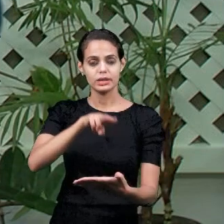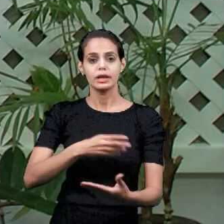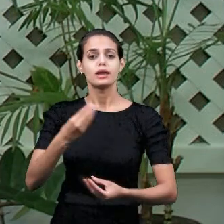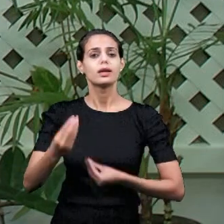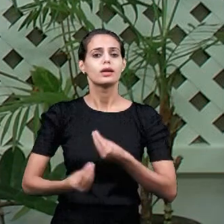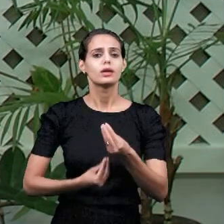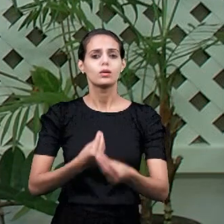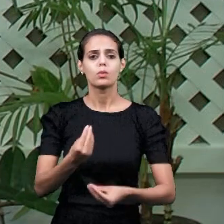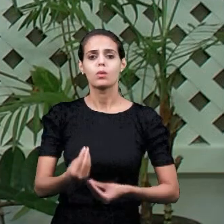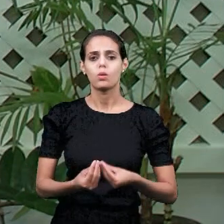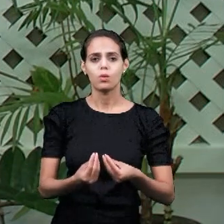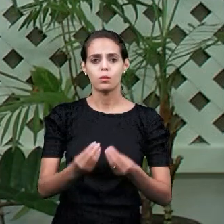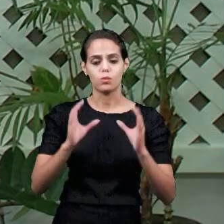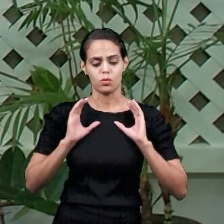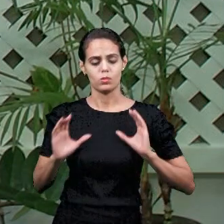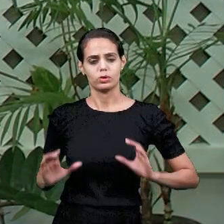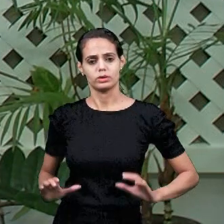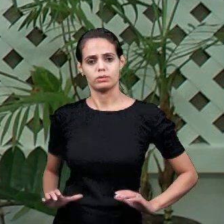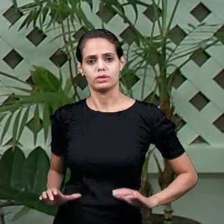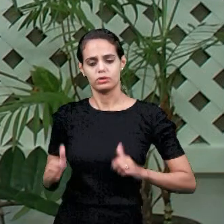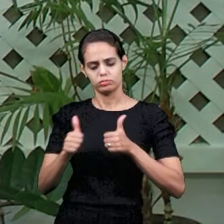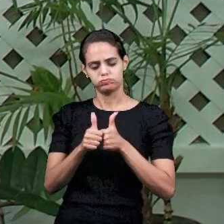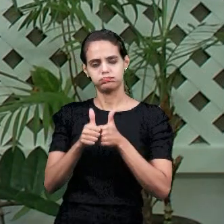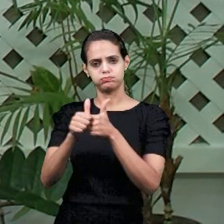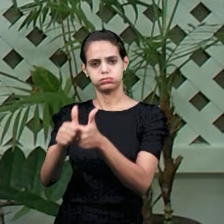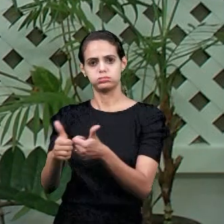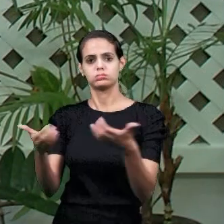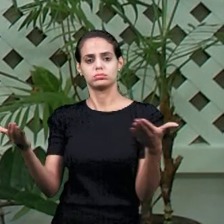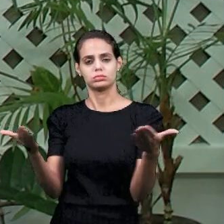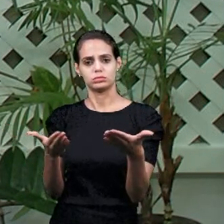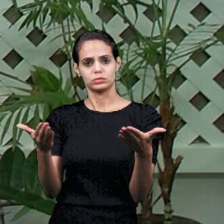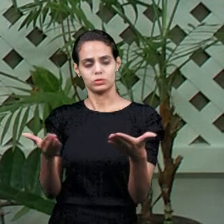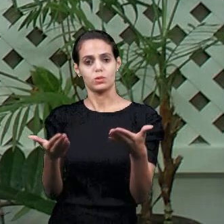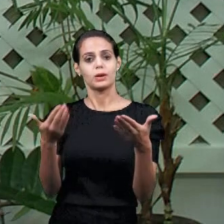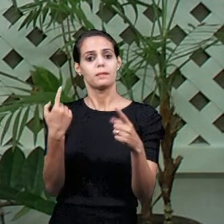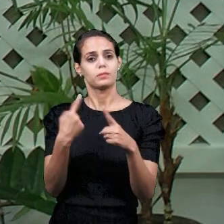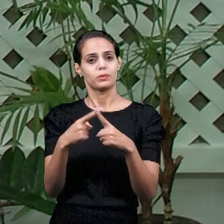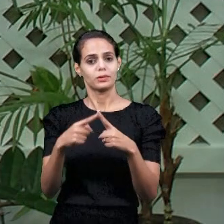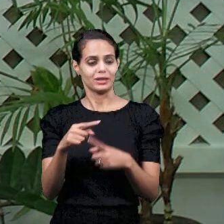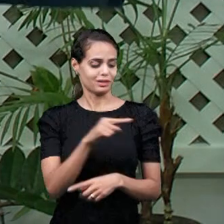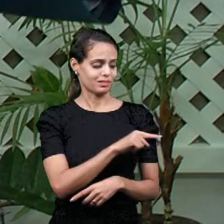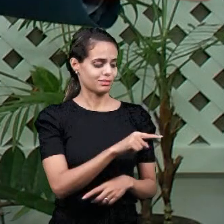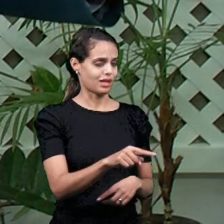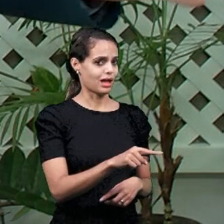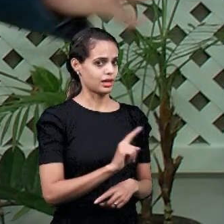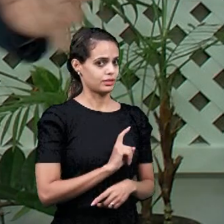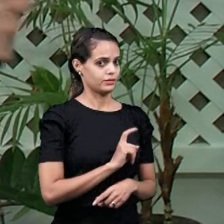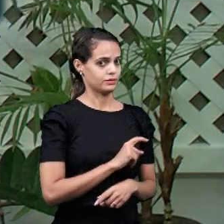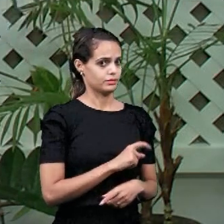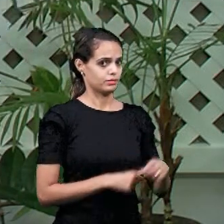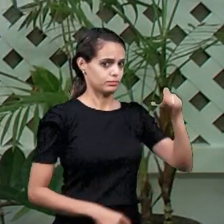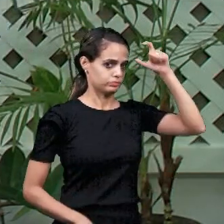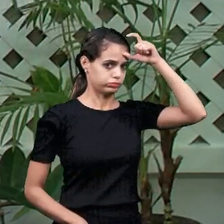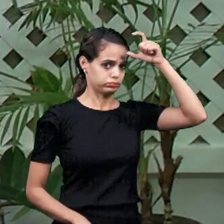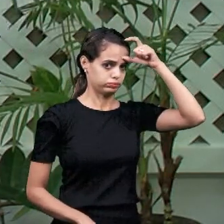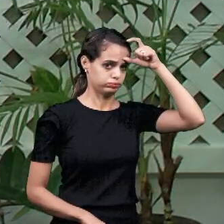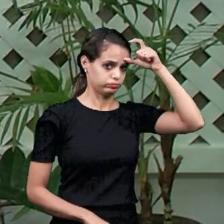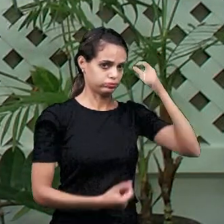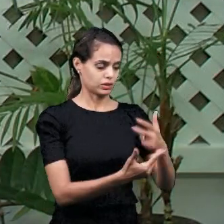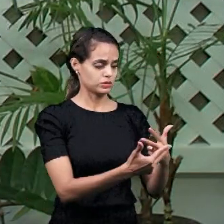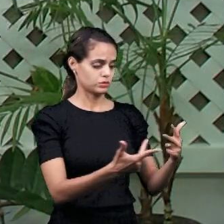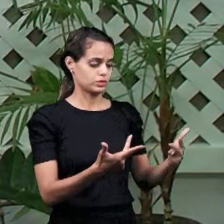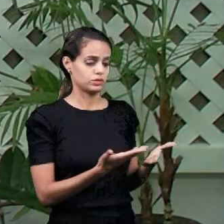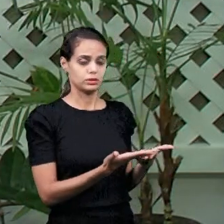les mots sont là autour de nous. Les faits sont là pour détruire votre vie, la vie spirituelle,